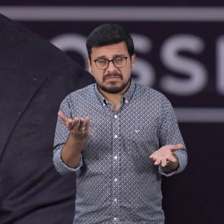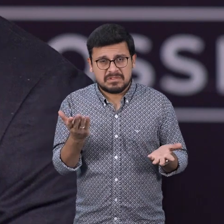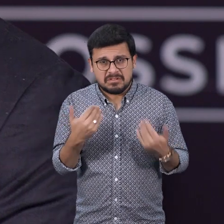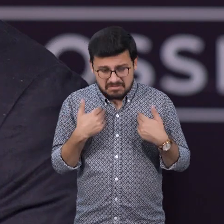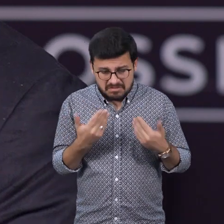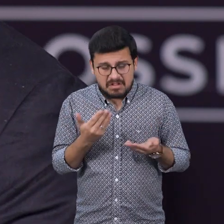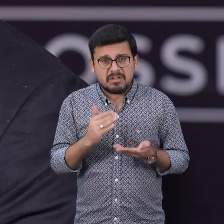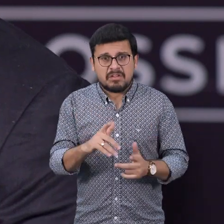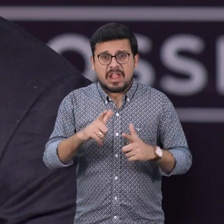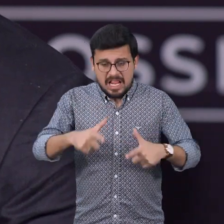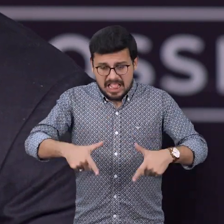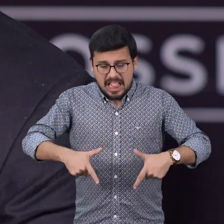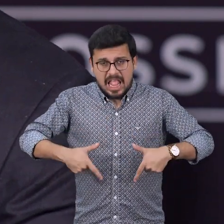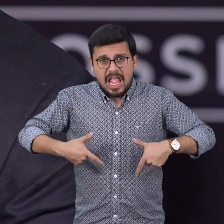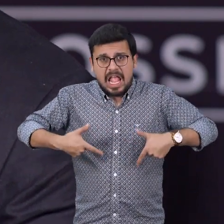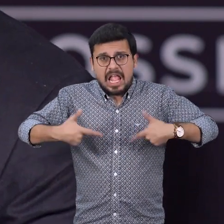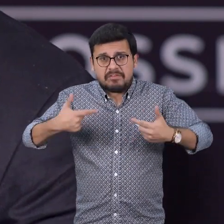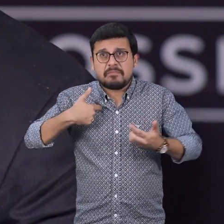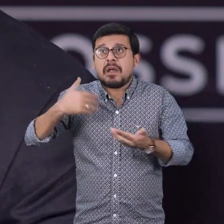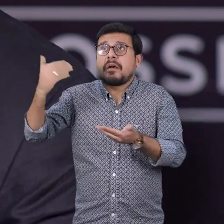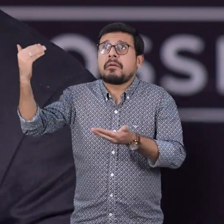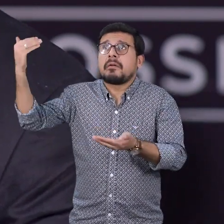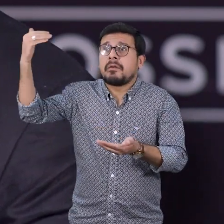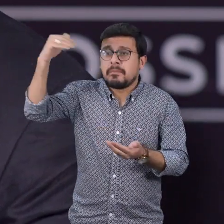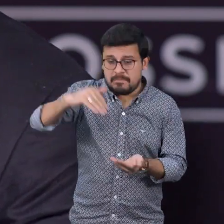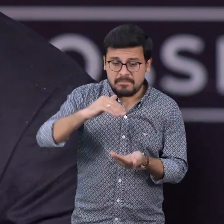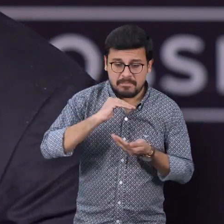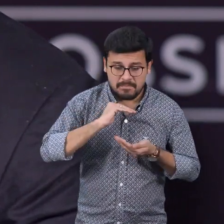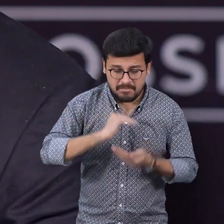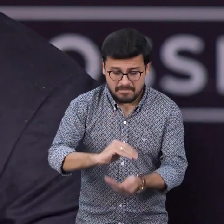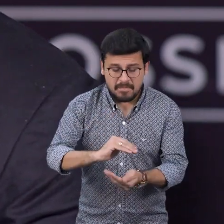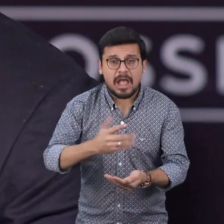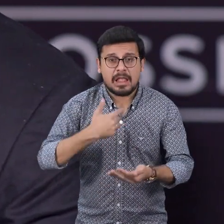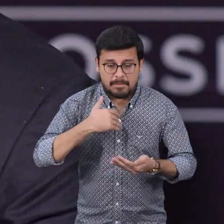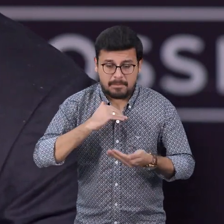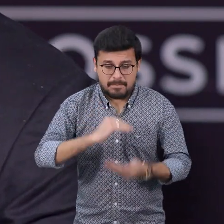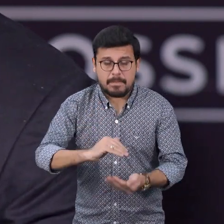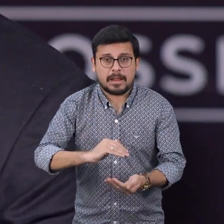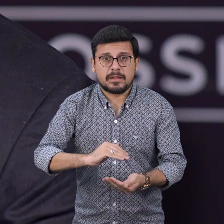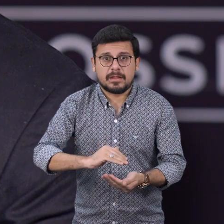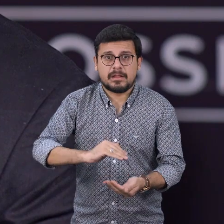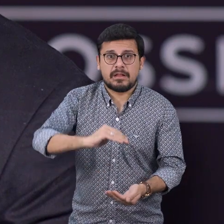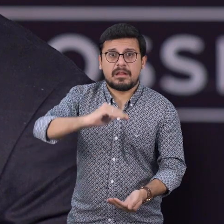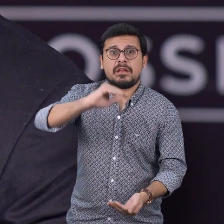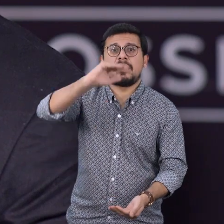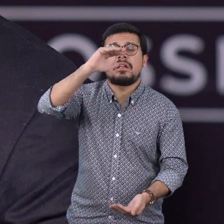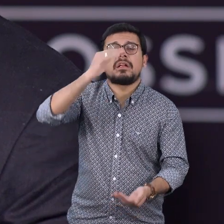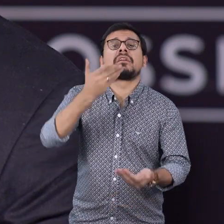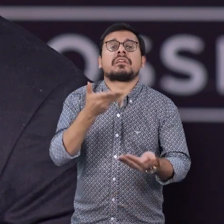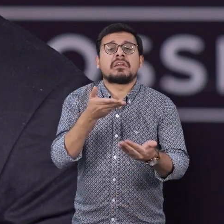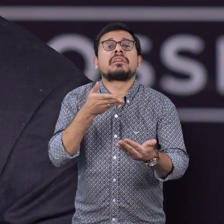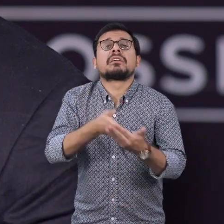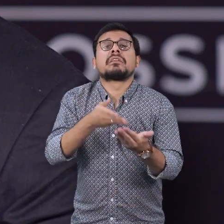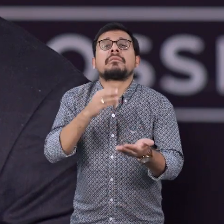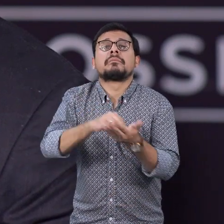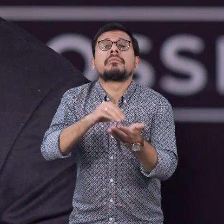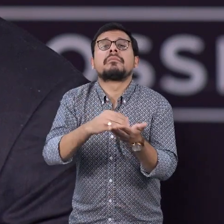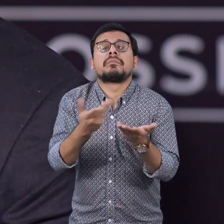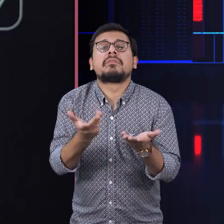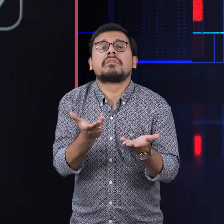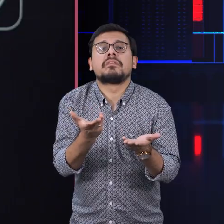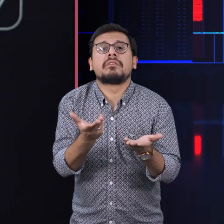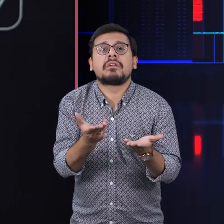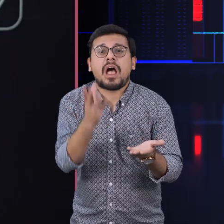شوڈ آلویز بیکم دا ریزن ویئر پیپل بلیو دیٹ ورلڈ ڈز ہیو کائنڈنیس ان